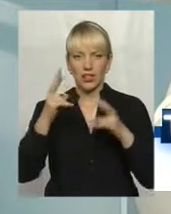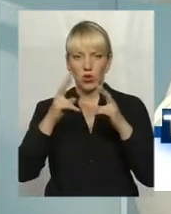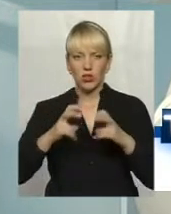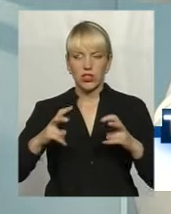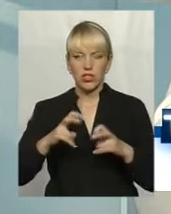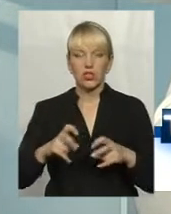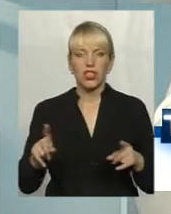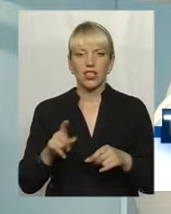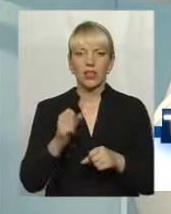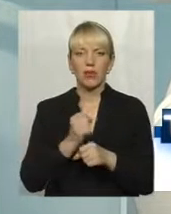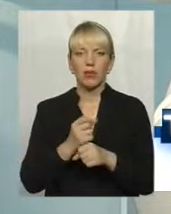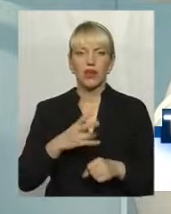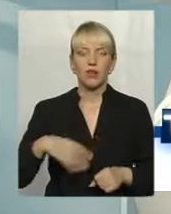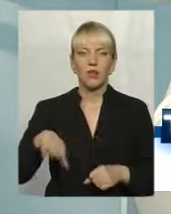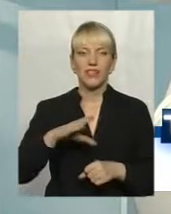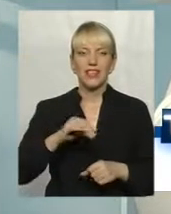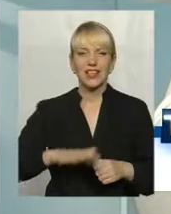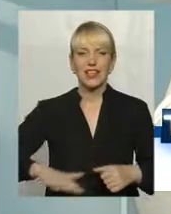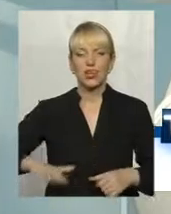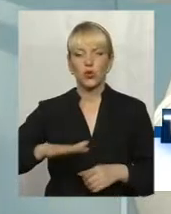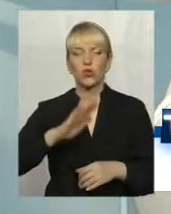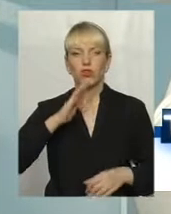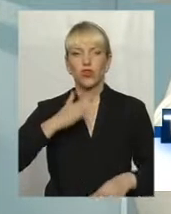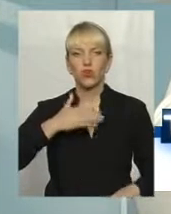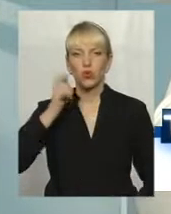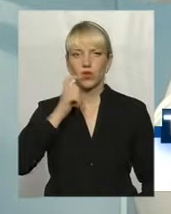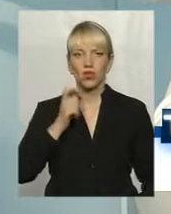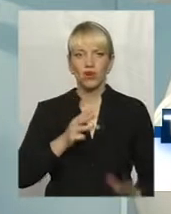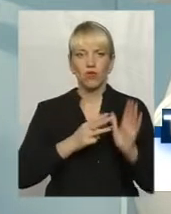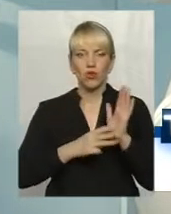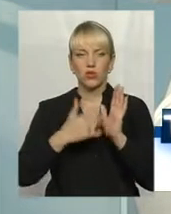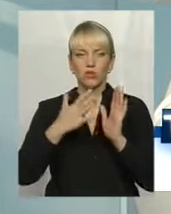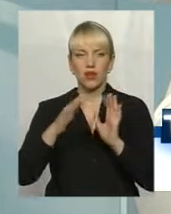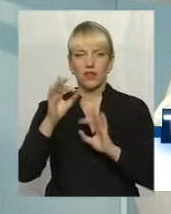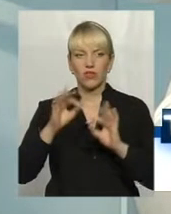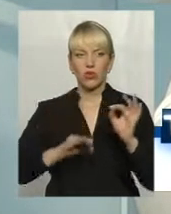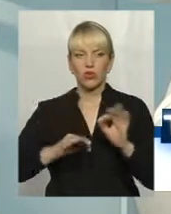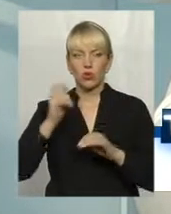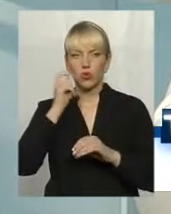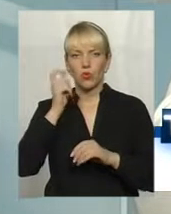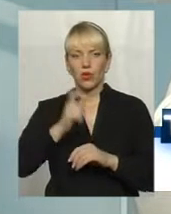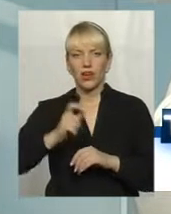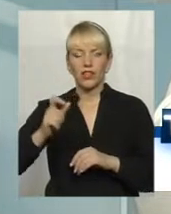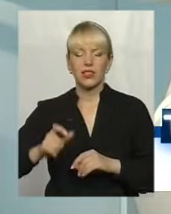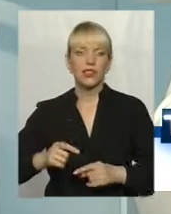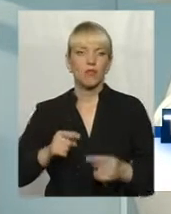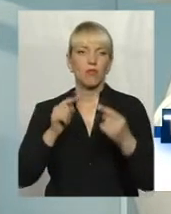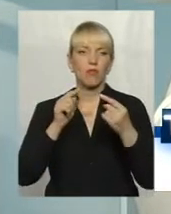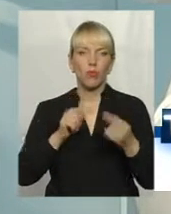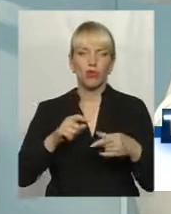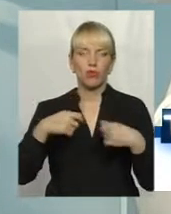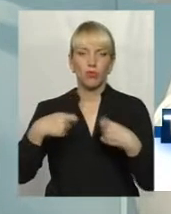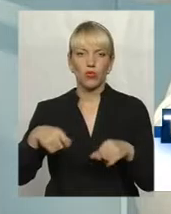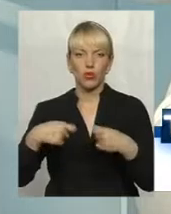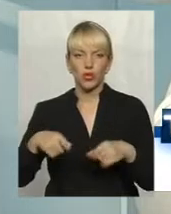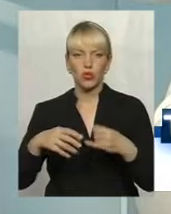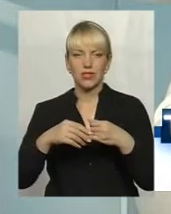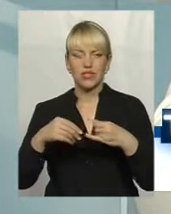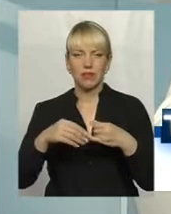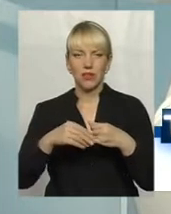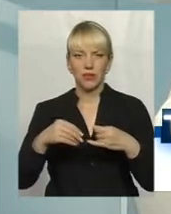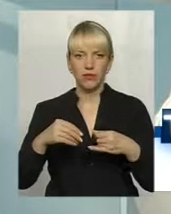території нашої країни. 85% українців категорично проти купівлі-продажу земель сільськогосподарського призначення на сьогоднішній